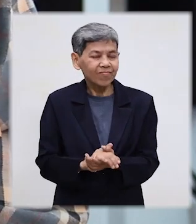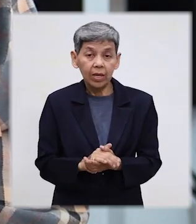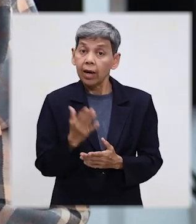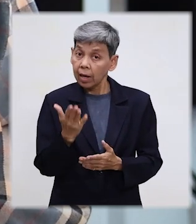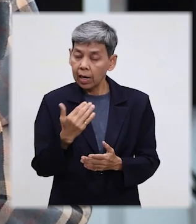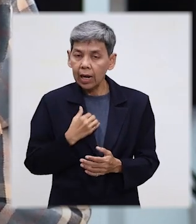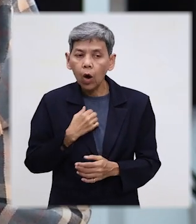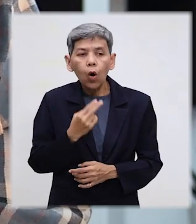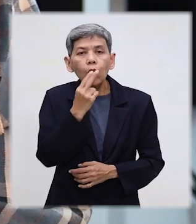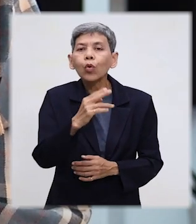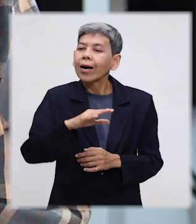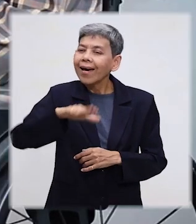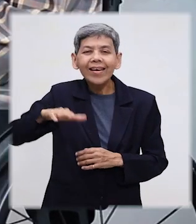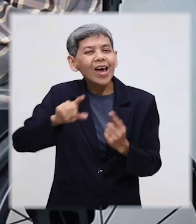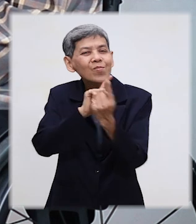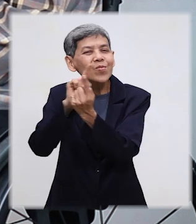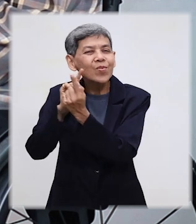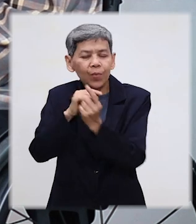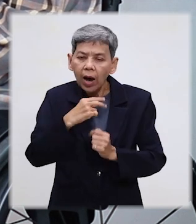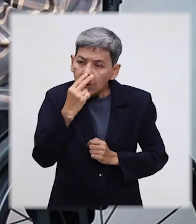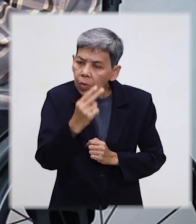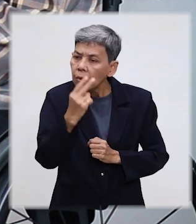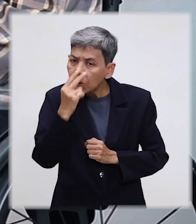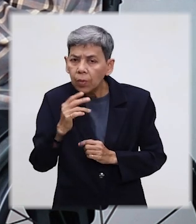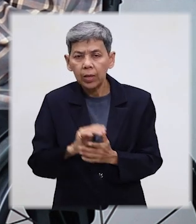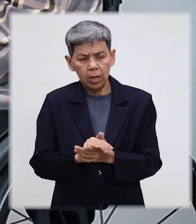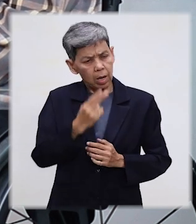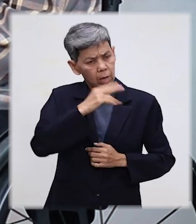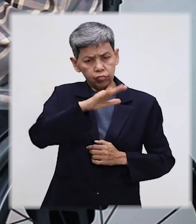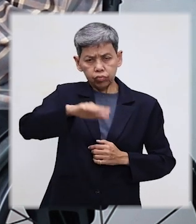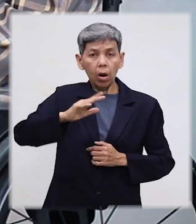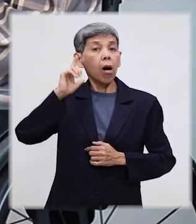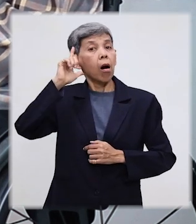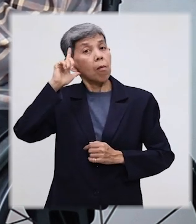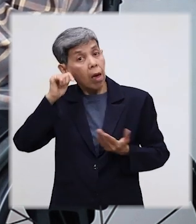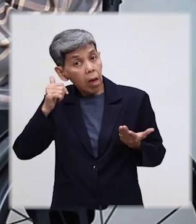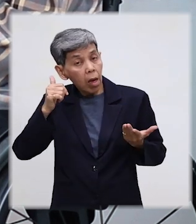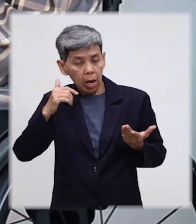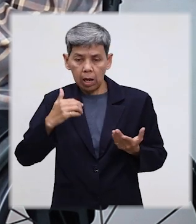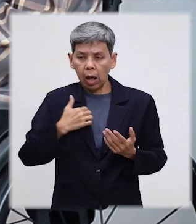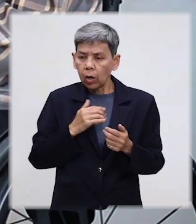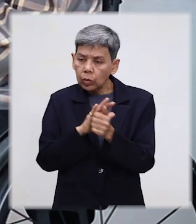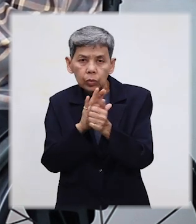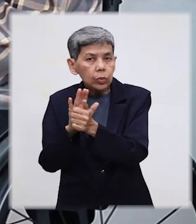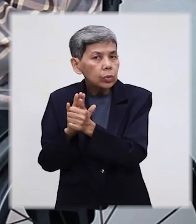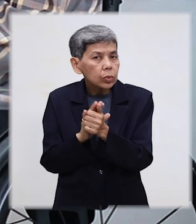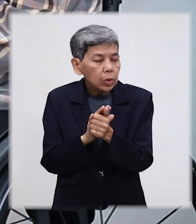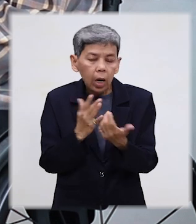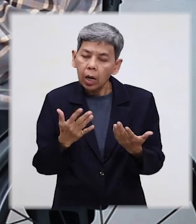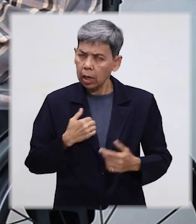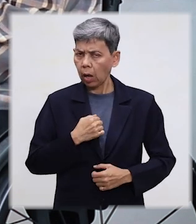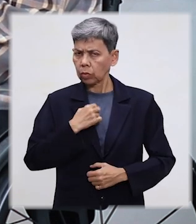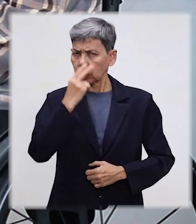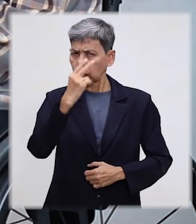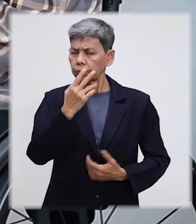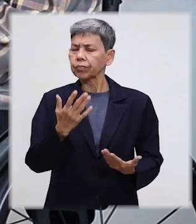อย่างเมื่อกี้ลงไปเยี่ยมน้องๆก็ผมก็มองสังเกตทั้งตัวเด็กเองทั้งคุณแม ่ การดูแลอะไรเงี้ยแล้วผมคิ